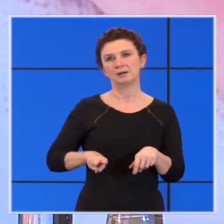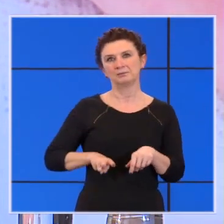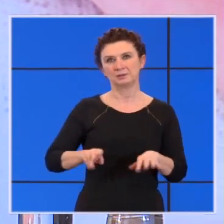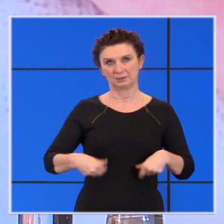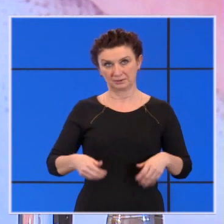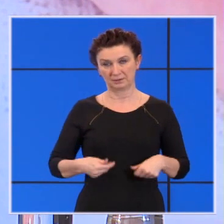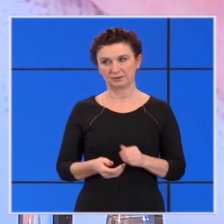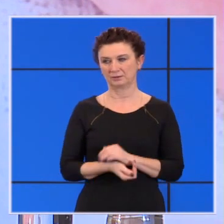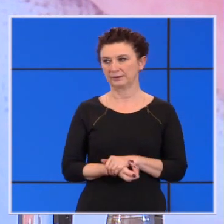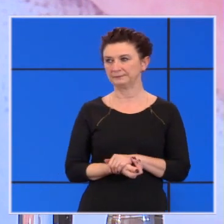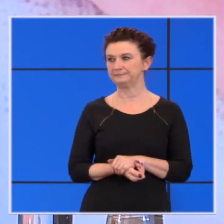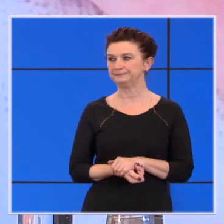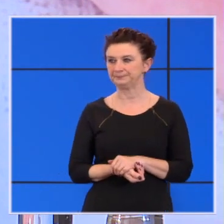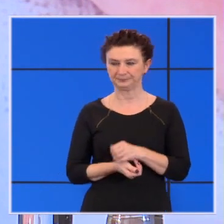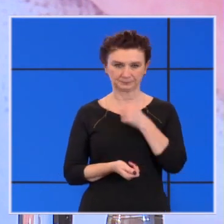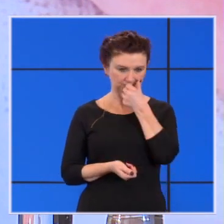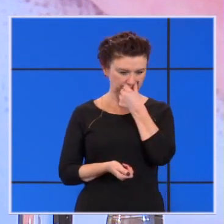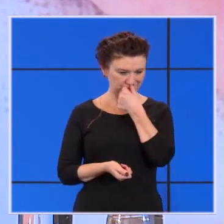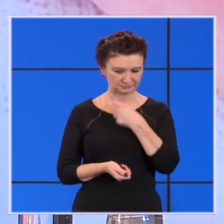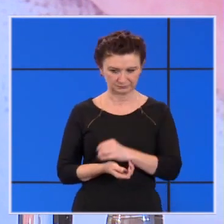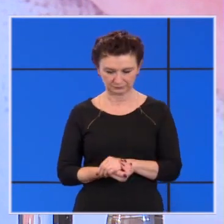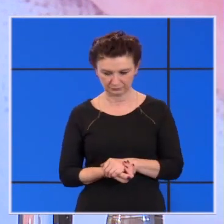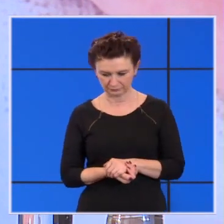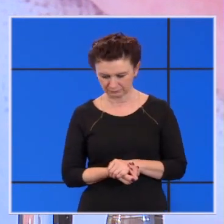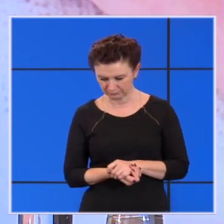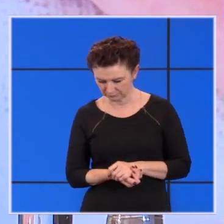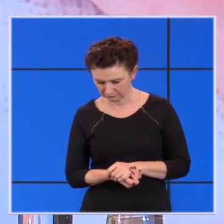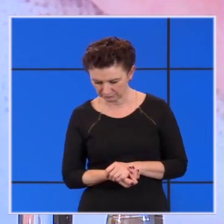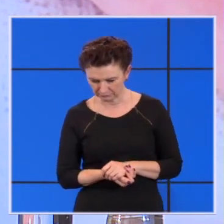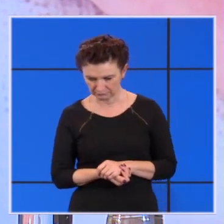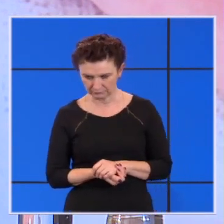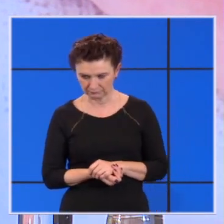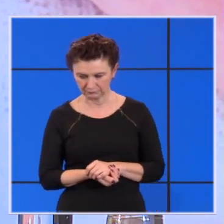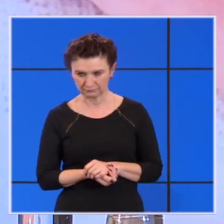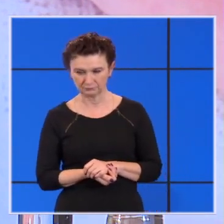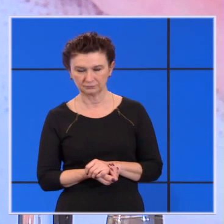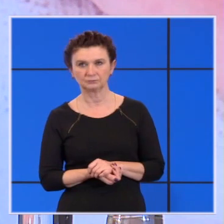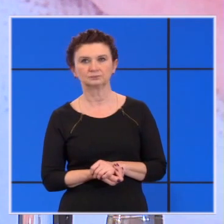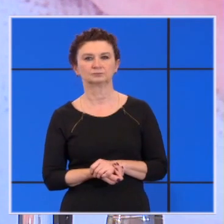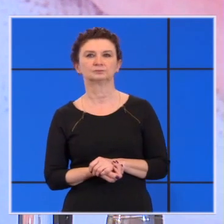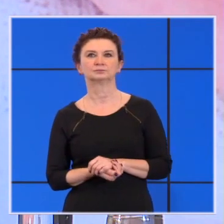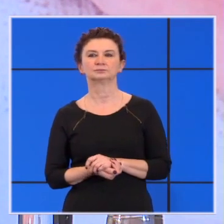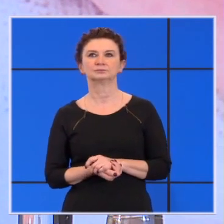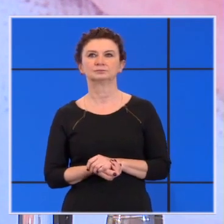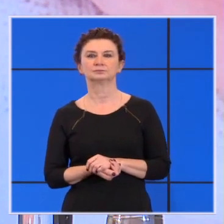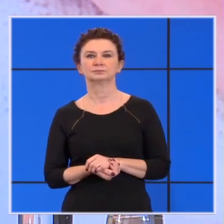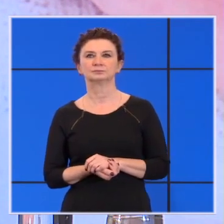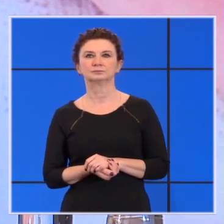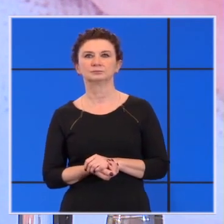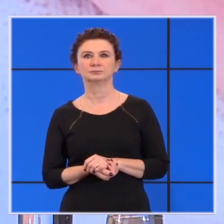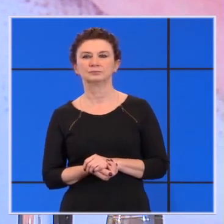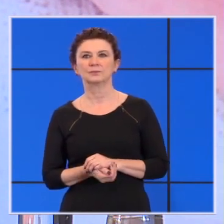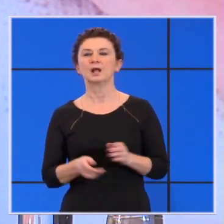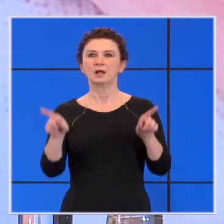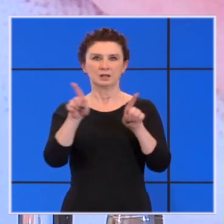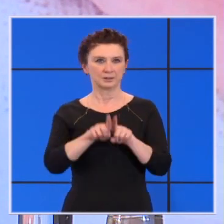ośrodków zajmujących się zarówno procedurą in vitro, jak i centrów leczenia niepłodności.